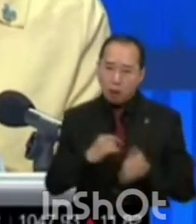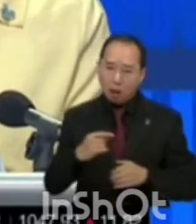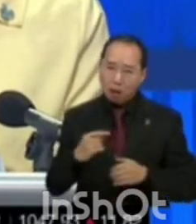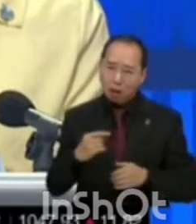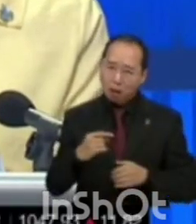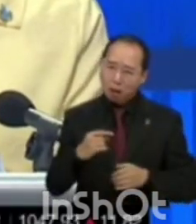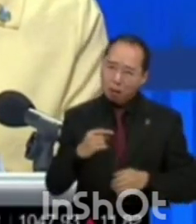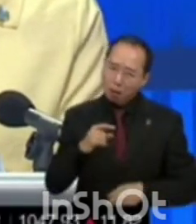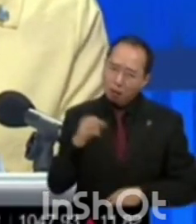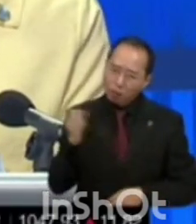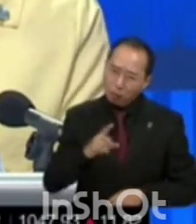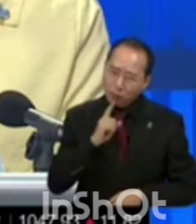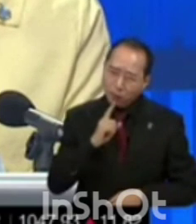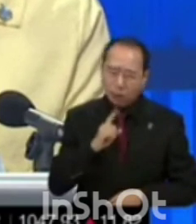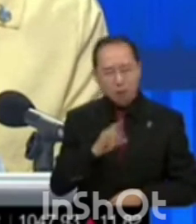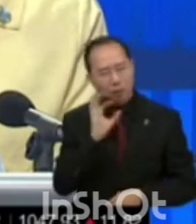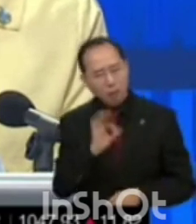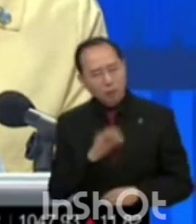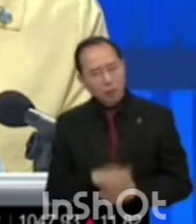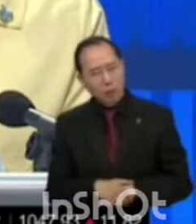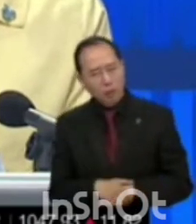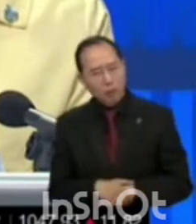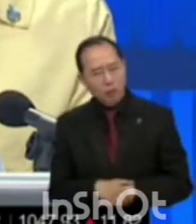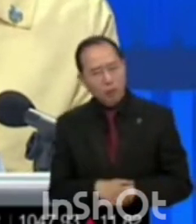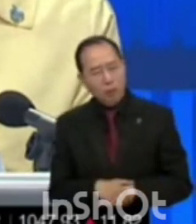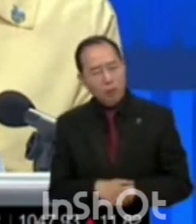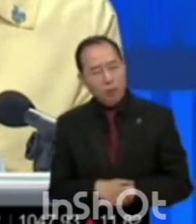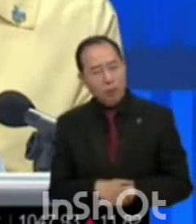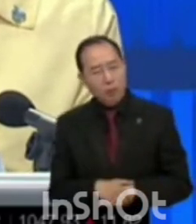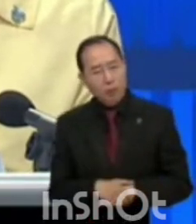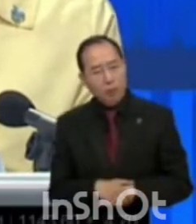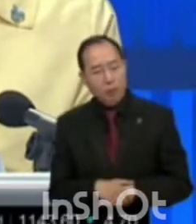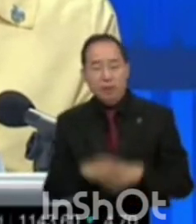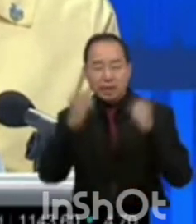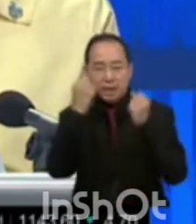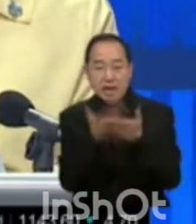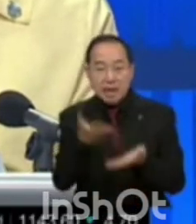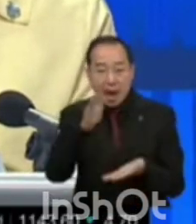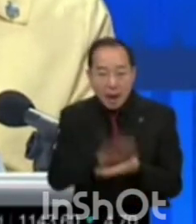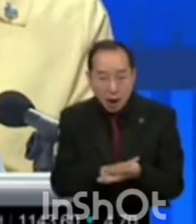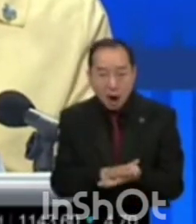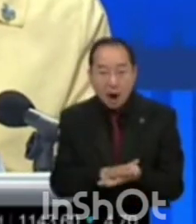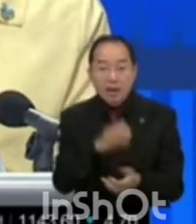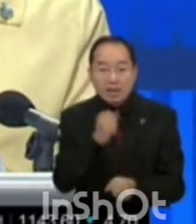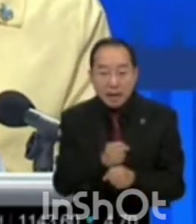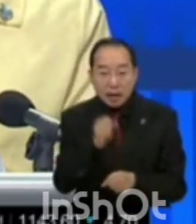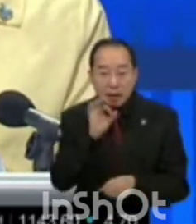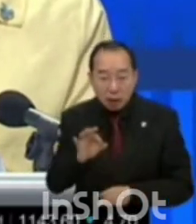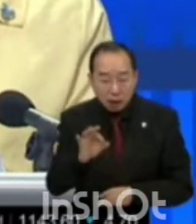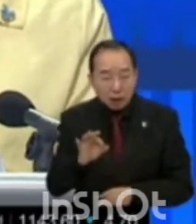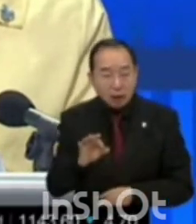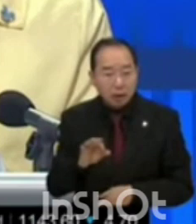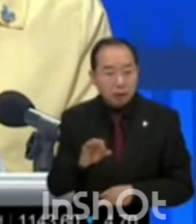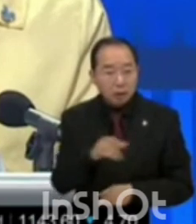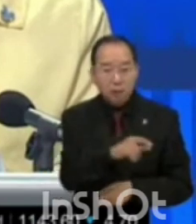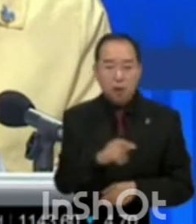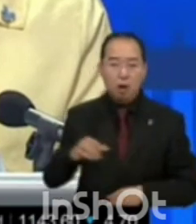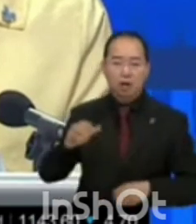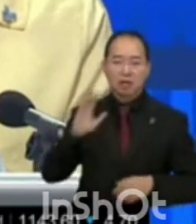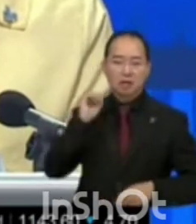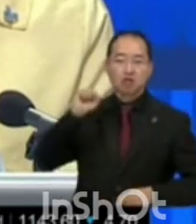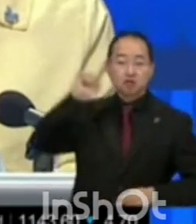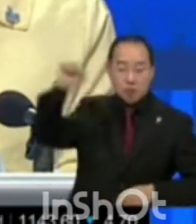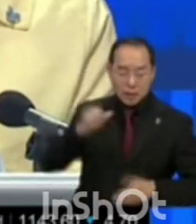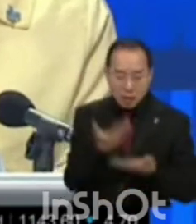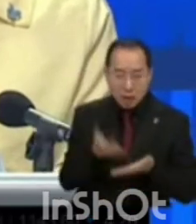대해서 제가 짚어보았습니다. 과연 진정일까? 봤더니 개혁이라는 단어가 출마 선언문에 전혀 등장하지